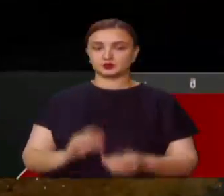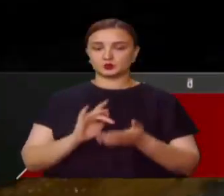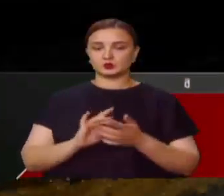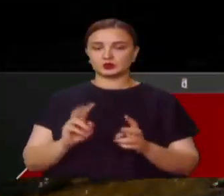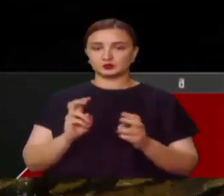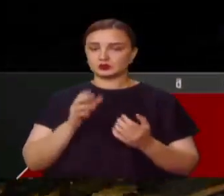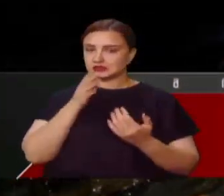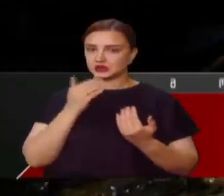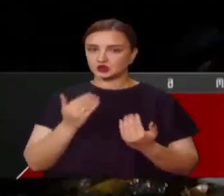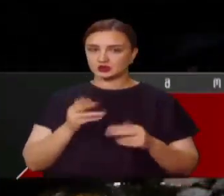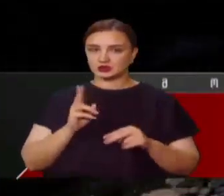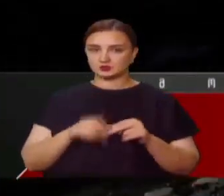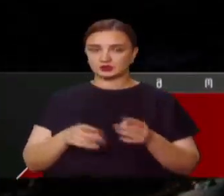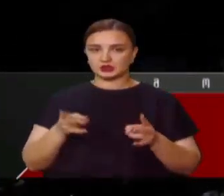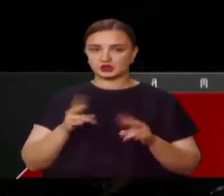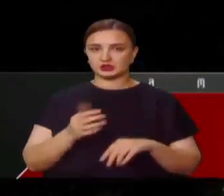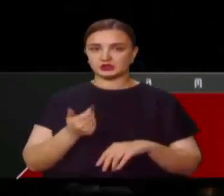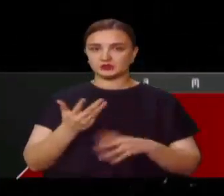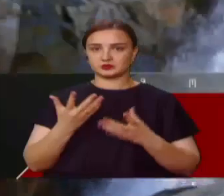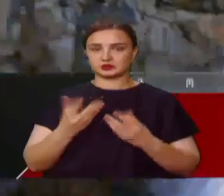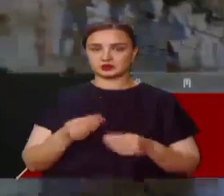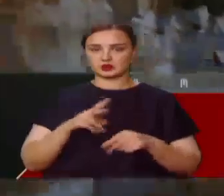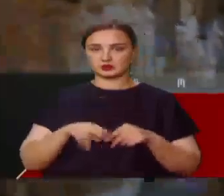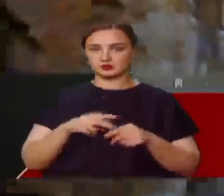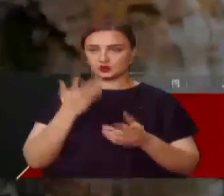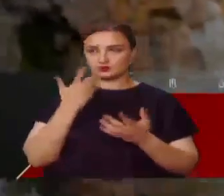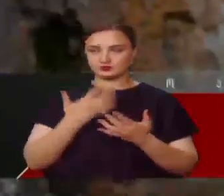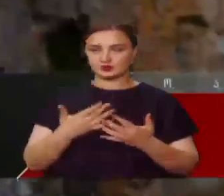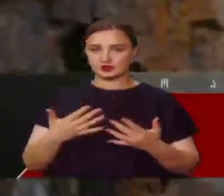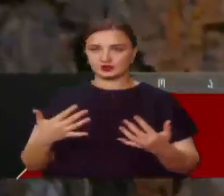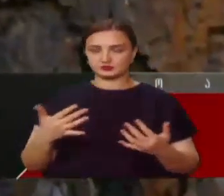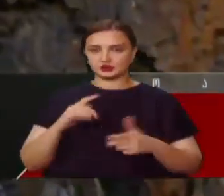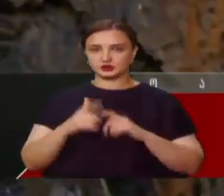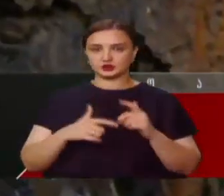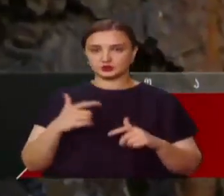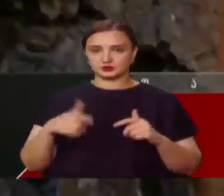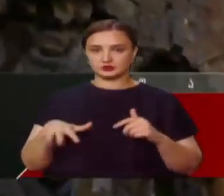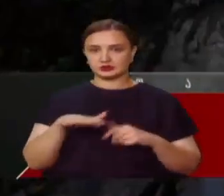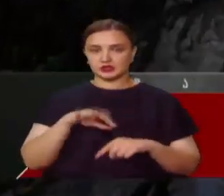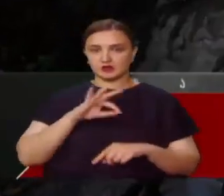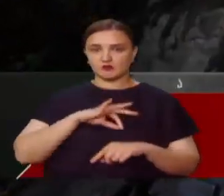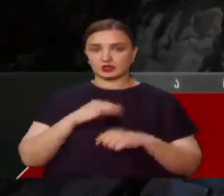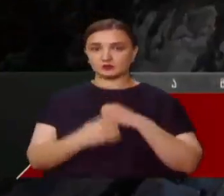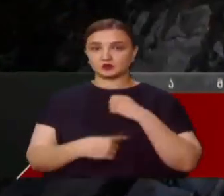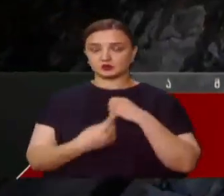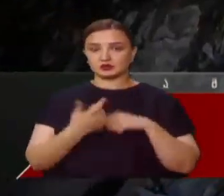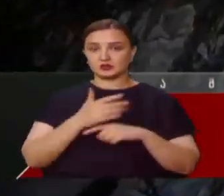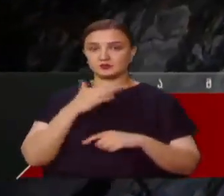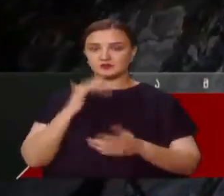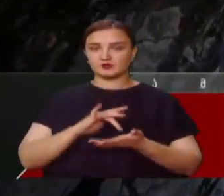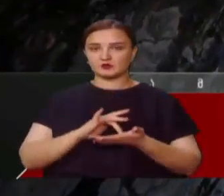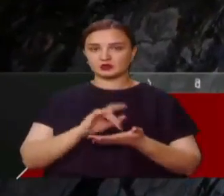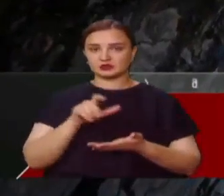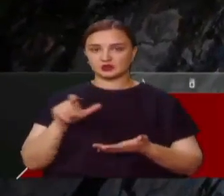ტურისტული სეზონის დახურვამდე დარჩენილი რამდენიმე დღის შემოდგომის ფერებში აჭრელებული თუშეთის სანახავად გამოყენებას საკმაოდ ბევრი